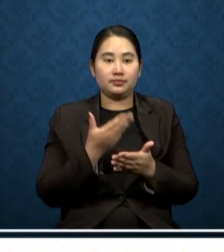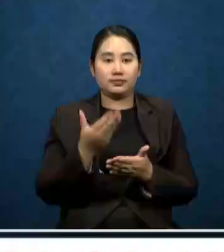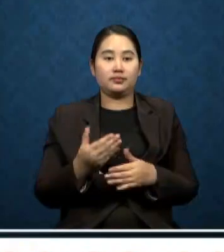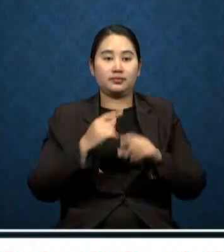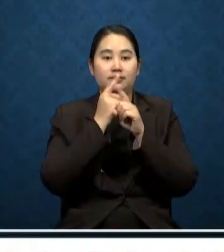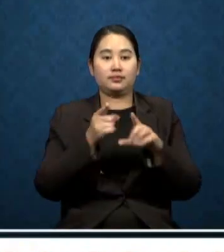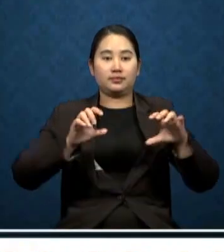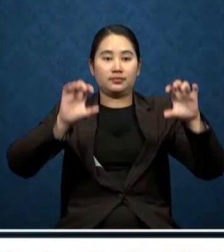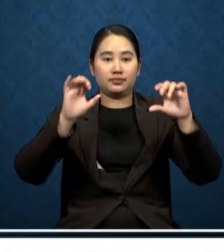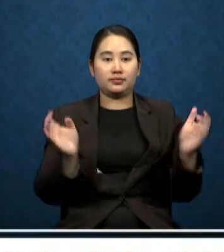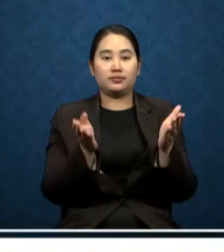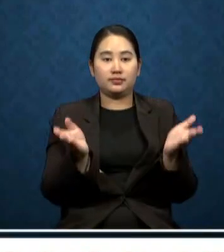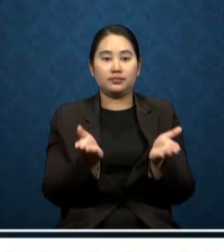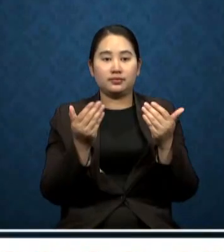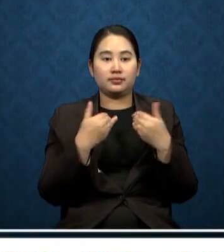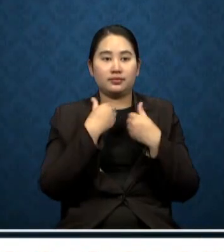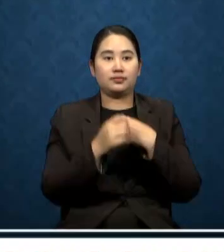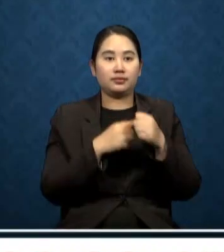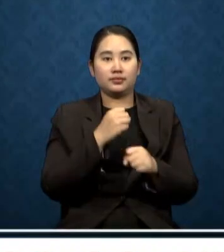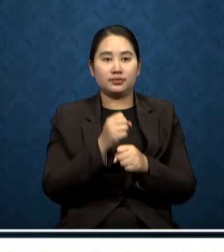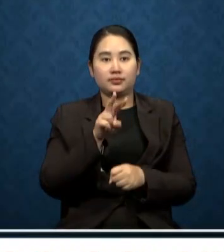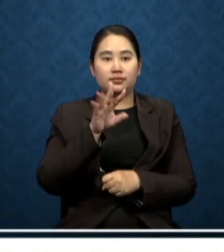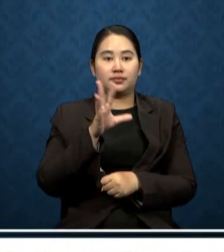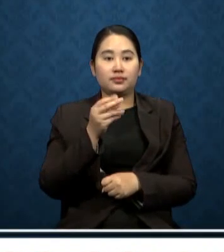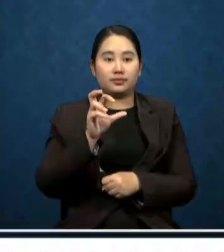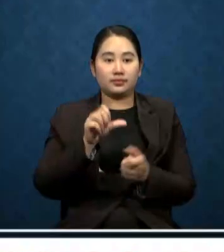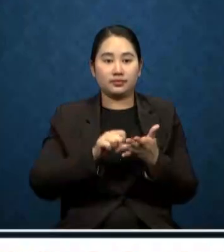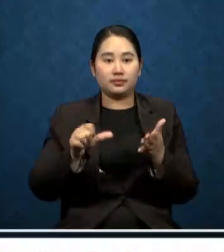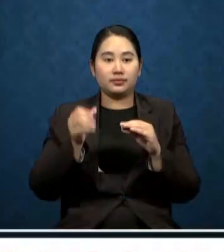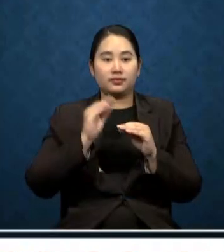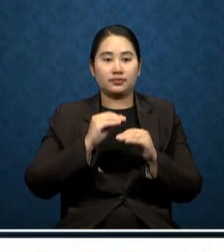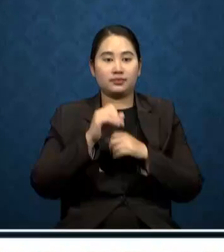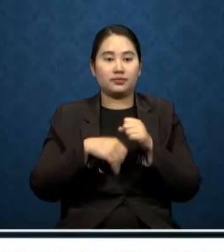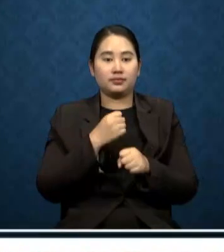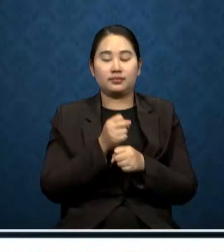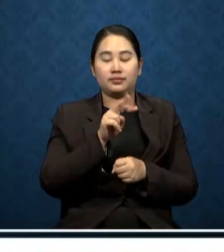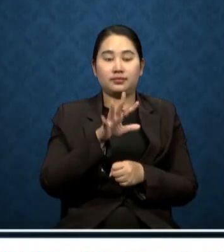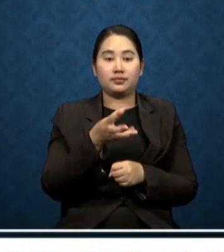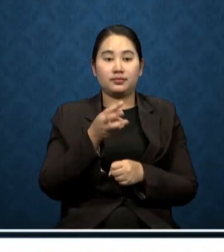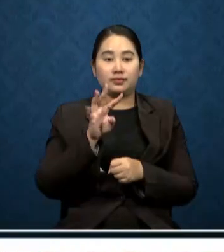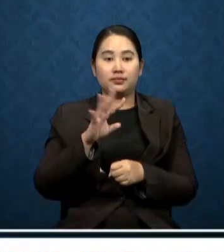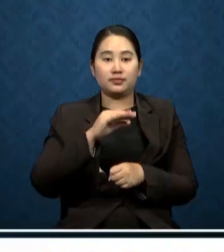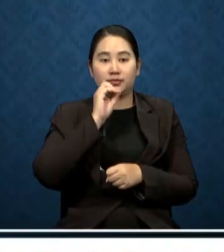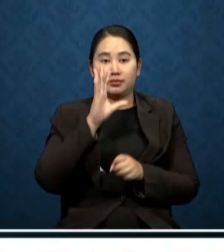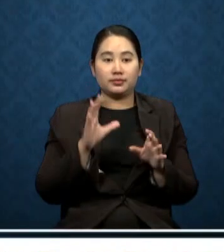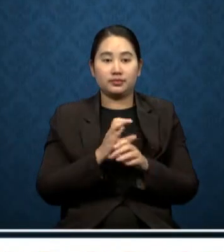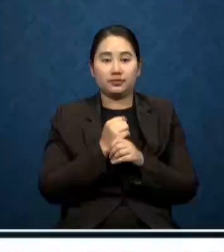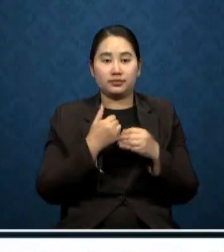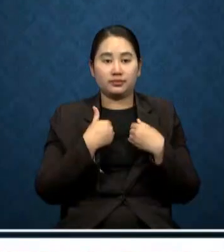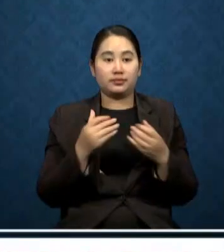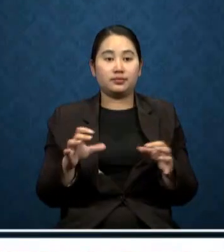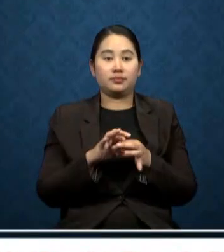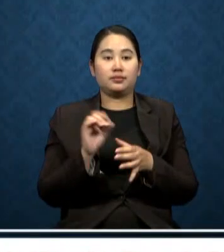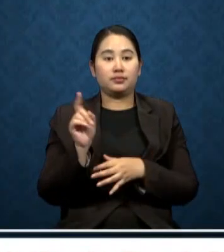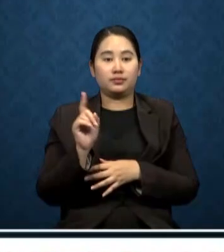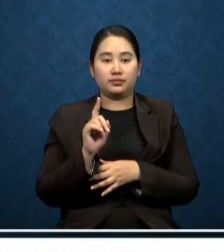ต้การส่เสริมและสำนุณภาษา 6.3 แก้ไขเพ่มเติม ชบัพิษาปี 6.4 เนี่ยผมพสน ๆ ประการณเดทเขียวของก็